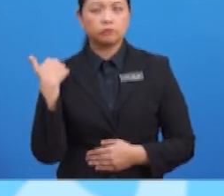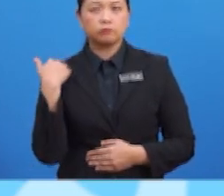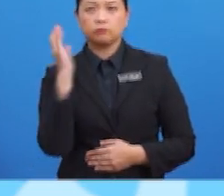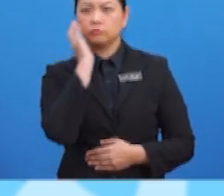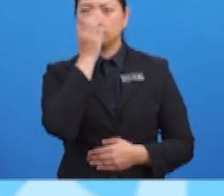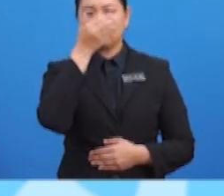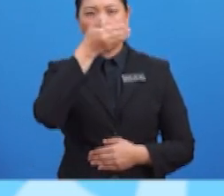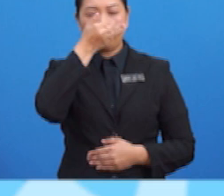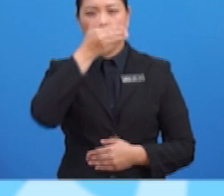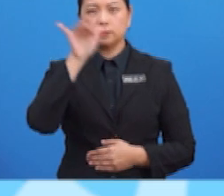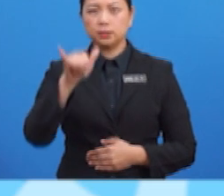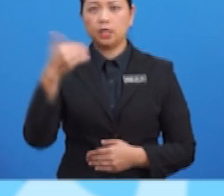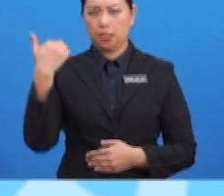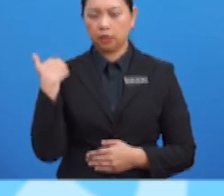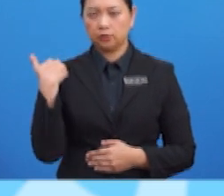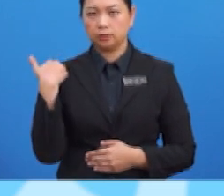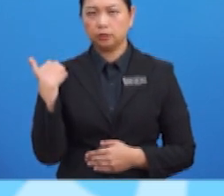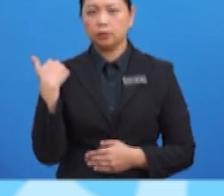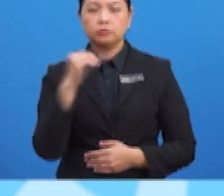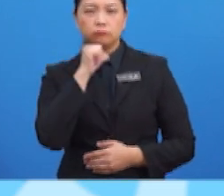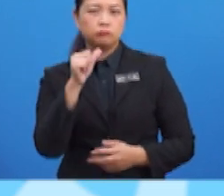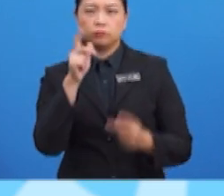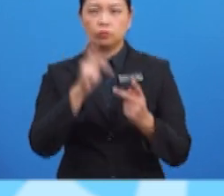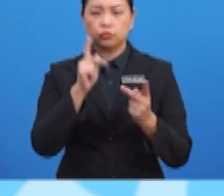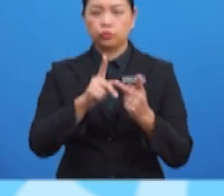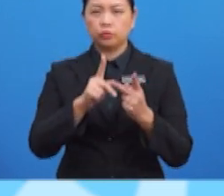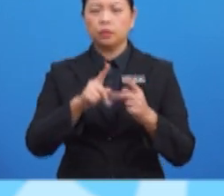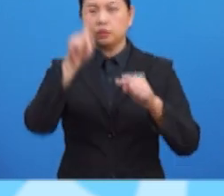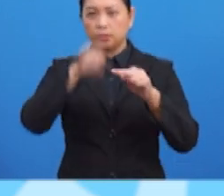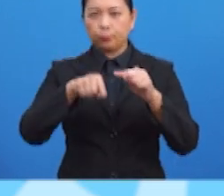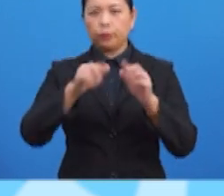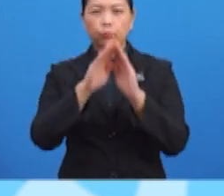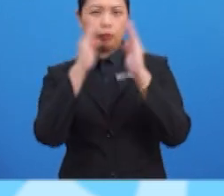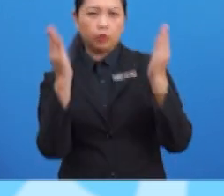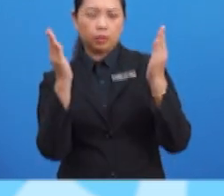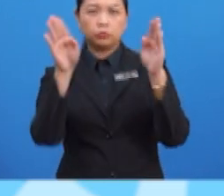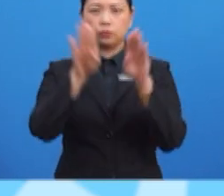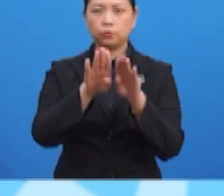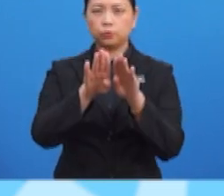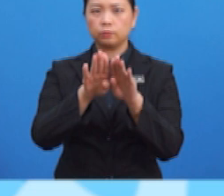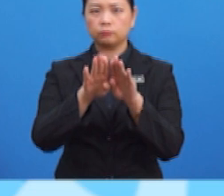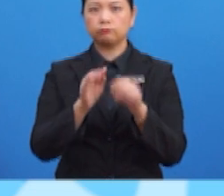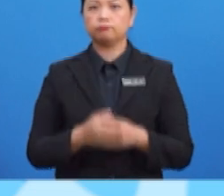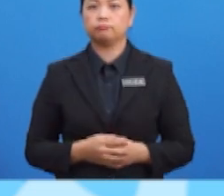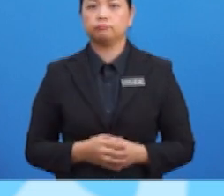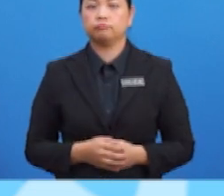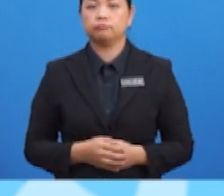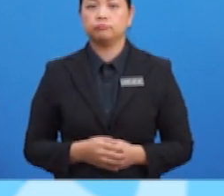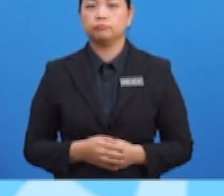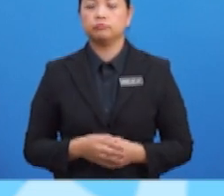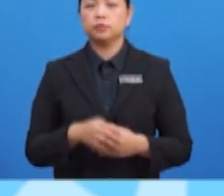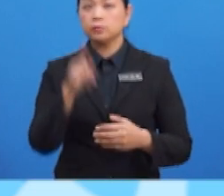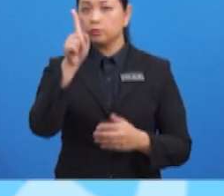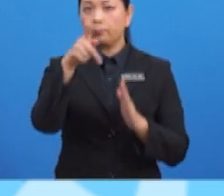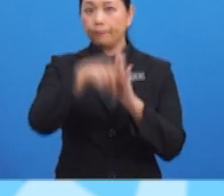ada kurang selesa dan tidak boleh dilaras untuk buka dan tutup. Sebagai jalan penyelesaian,